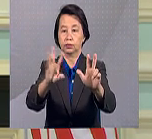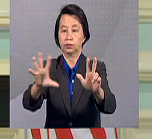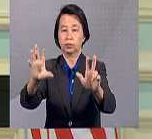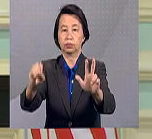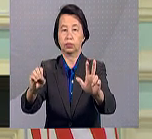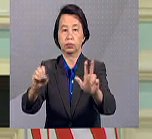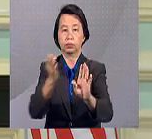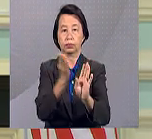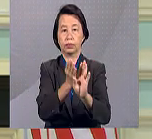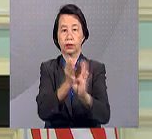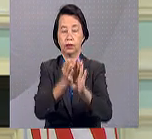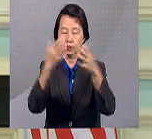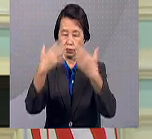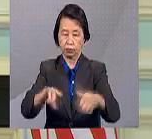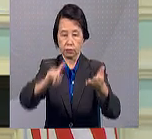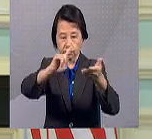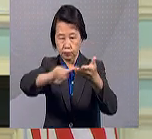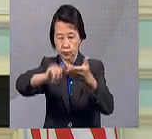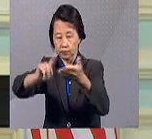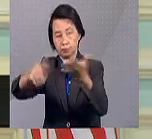3,650 bank telah pun diperiksa.